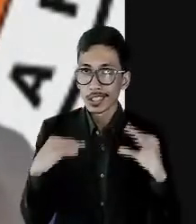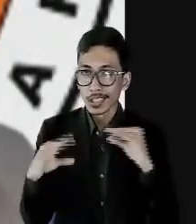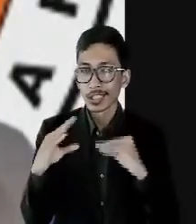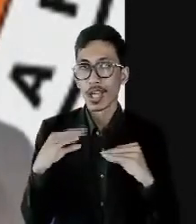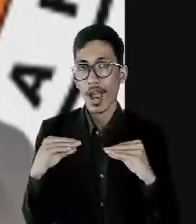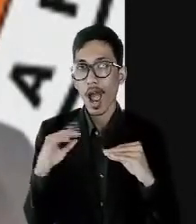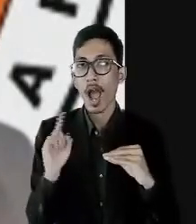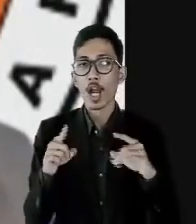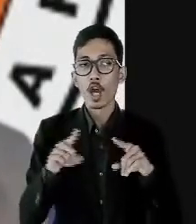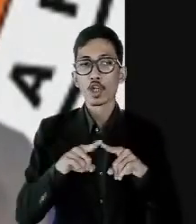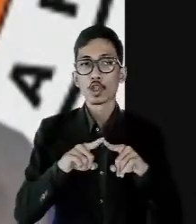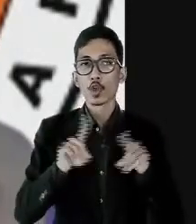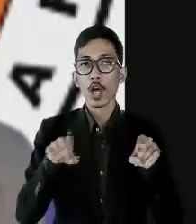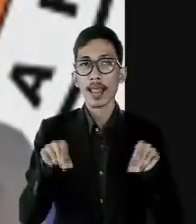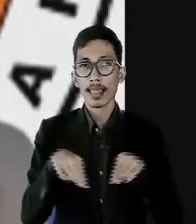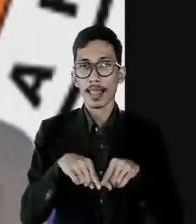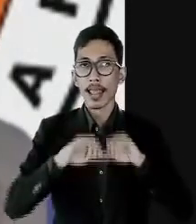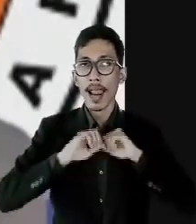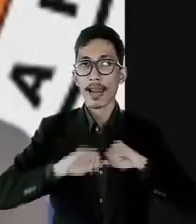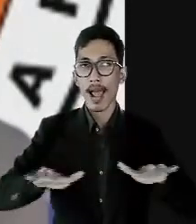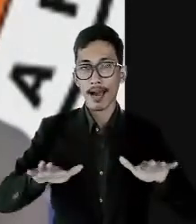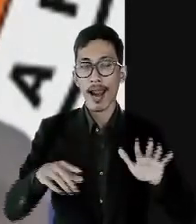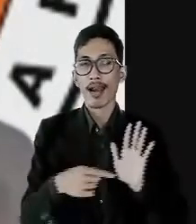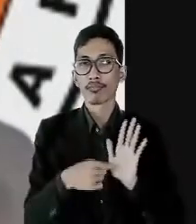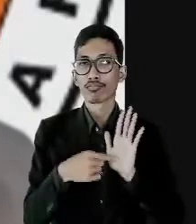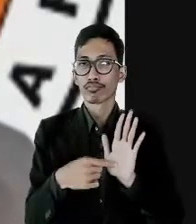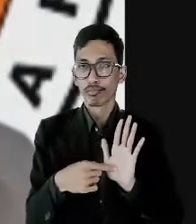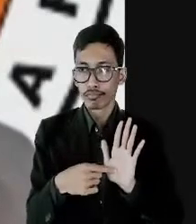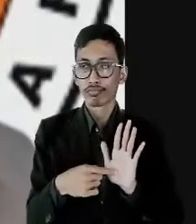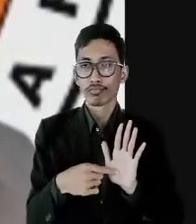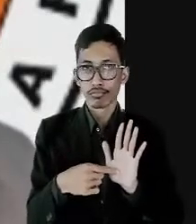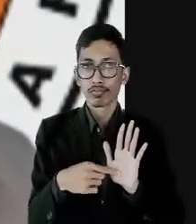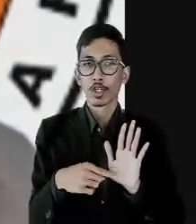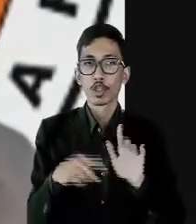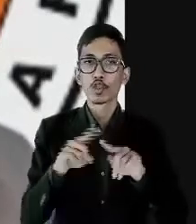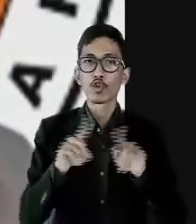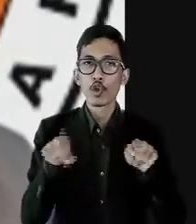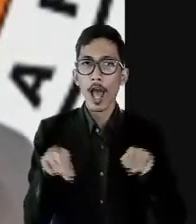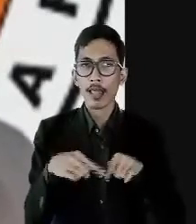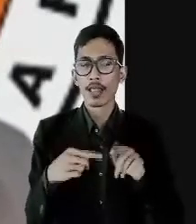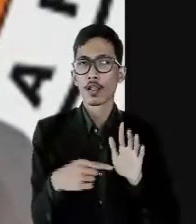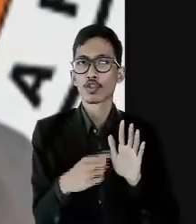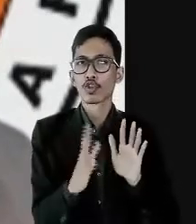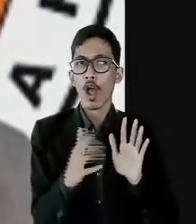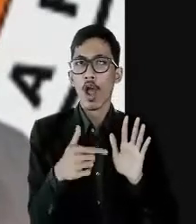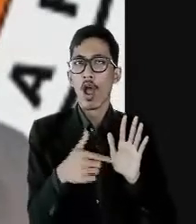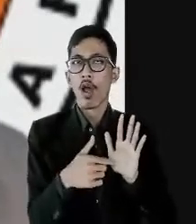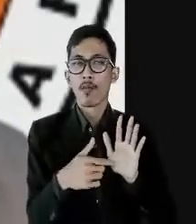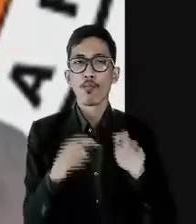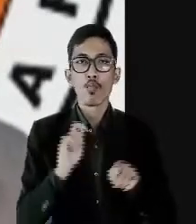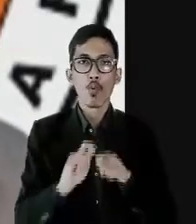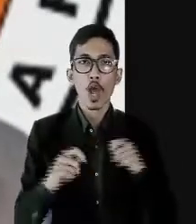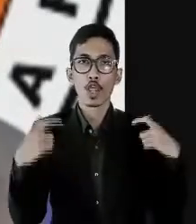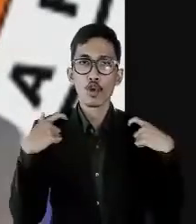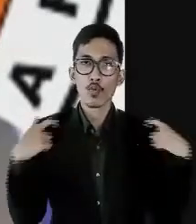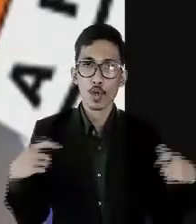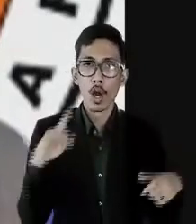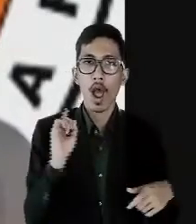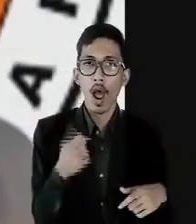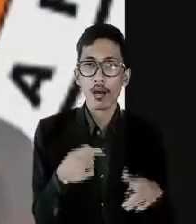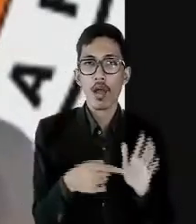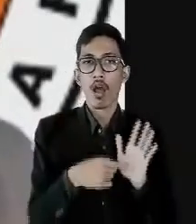dikeluarkan baik oleh Bupati Kabupaten Jayapura maupun surat edaran Gubernur. Dan yang